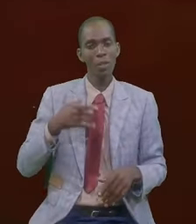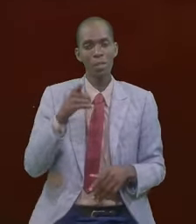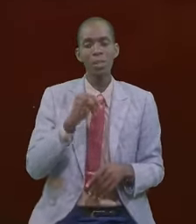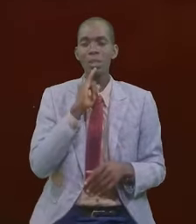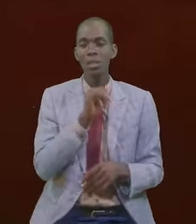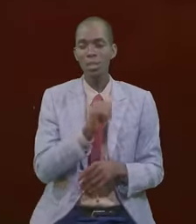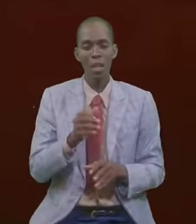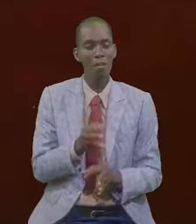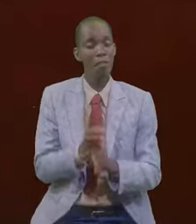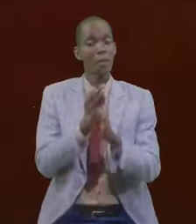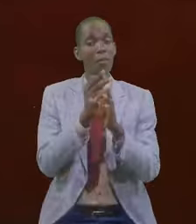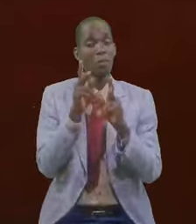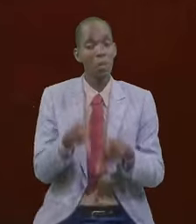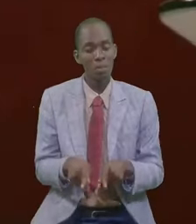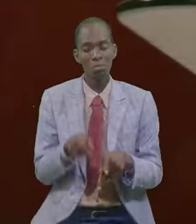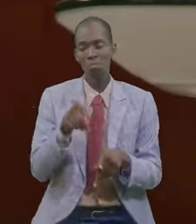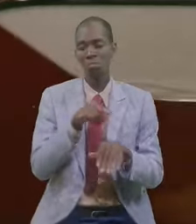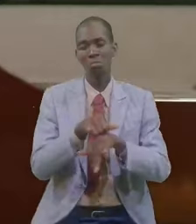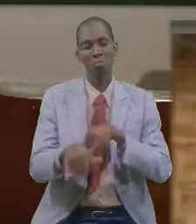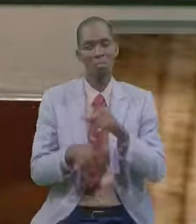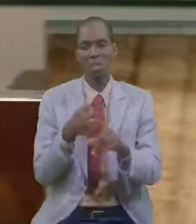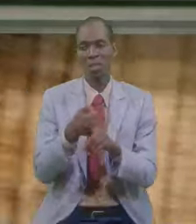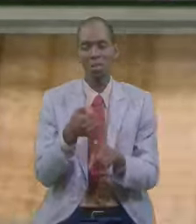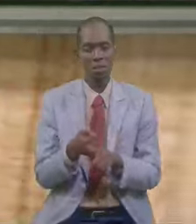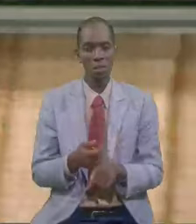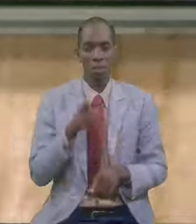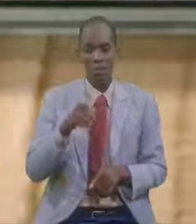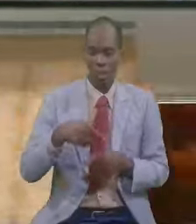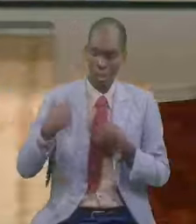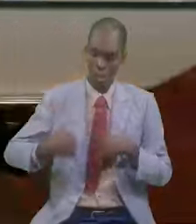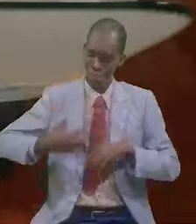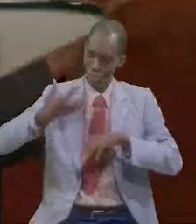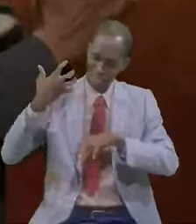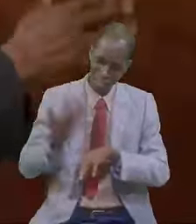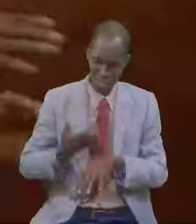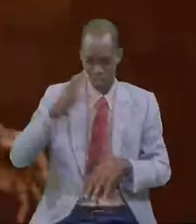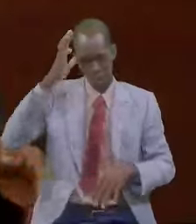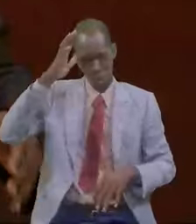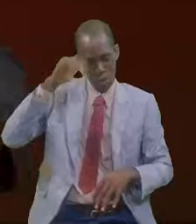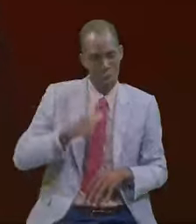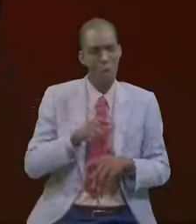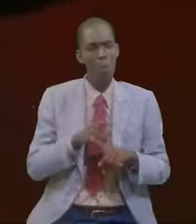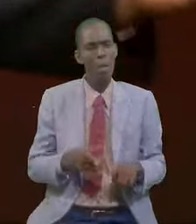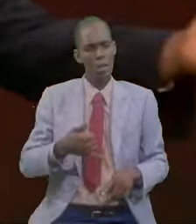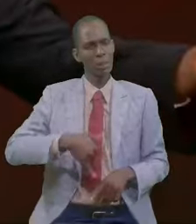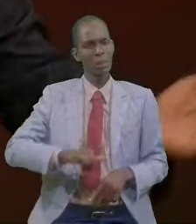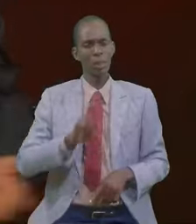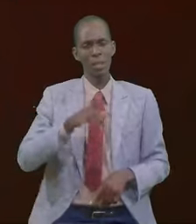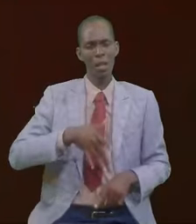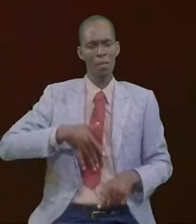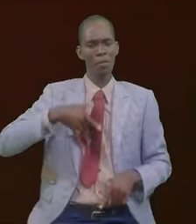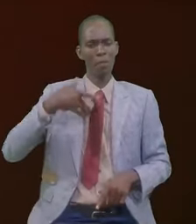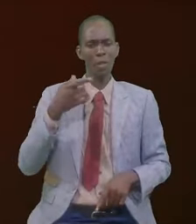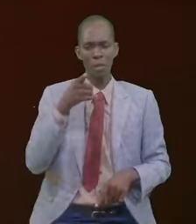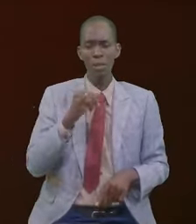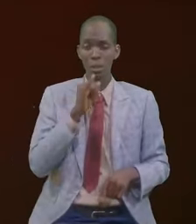une personne fidèle. Il s'abuse de lui-même. Il se séduit. Il s'est enduci. Mais il